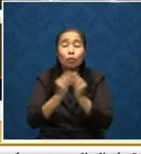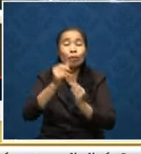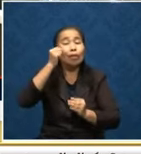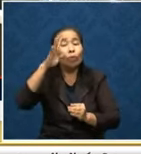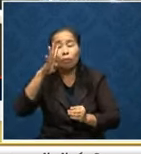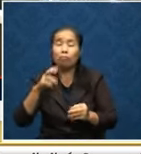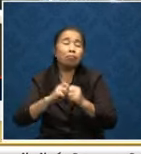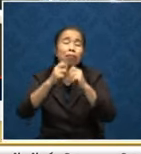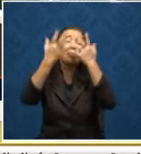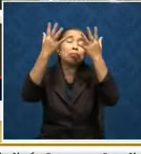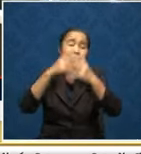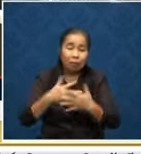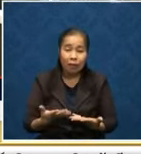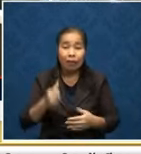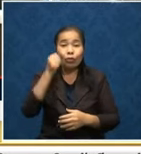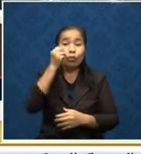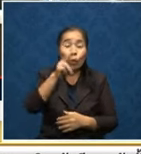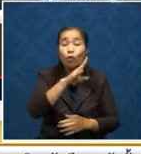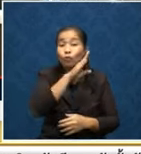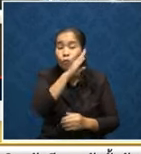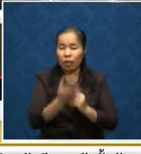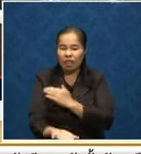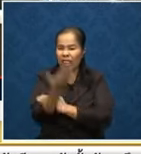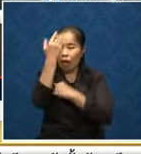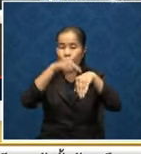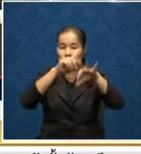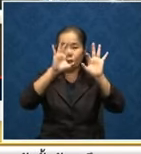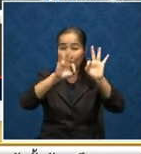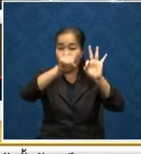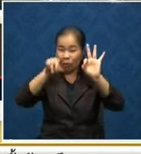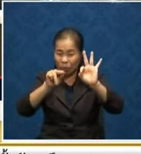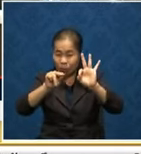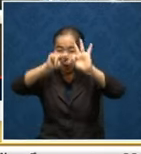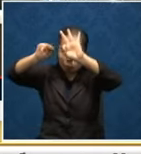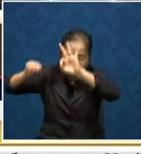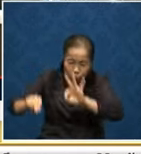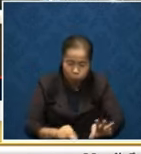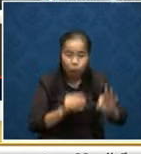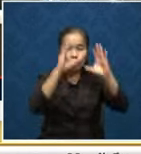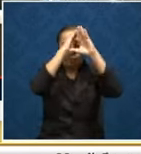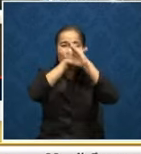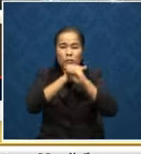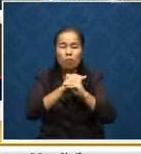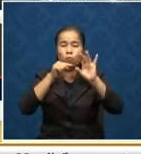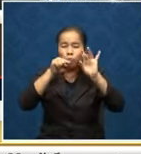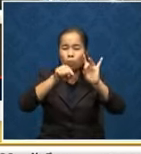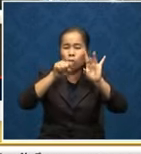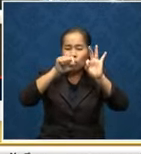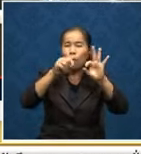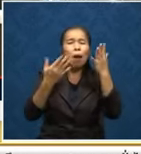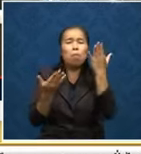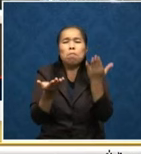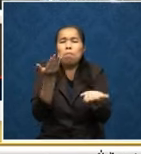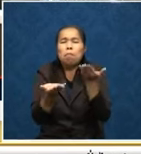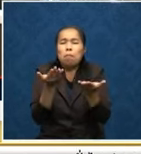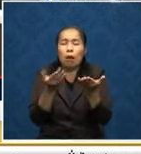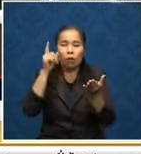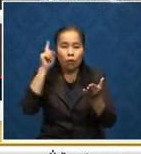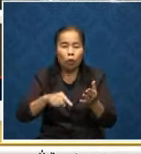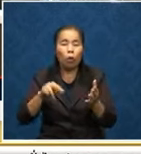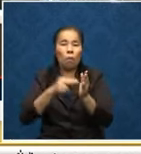แต่ถ้า2วันเราเริ่ม 9:30 นจะไปเลิก 2:00-3:00 แล้วเต็มวันทั้ง2วันเนี่ยขอให้เต็มแล้วก็ขอ